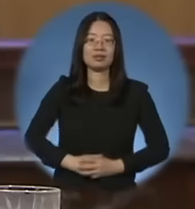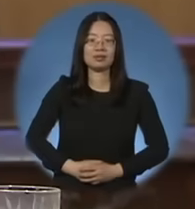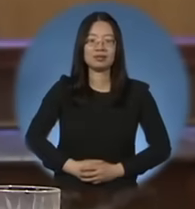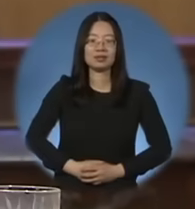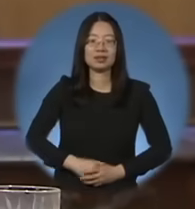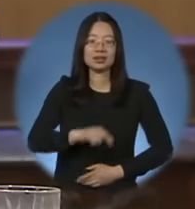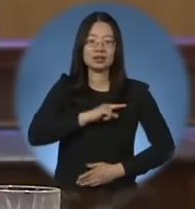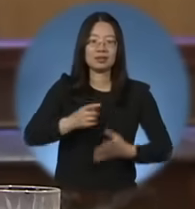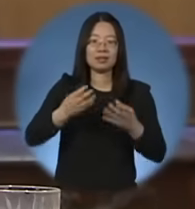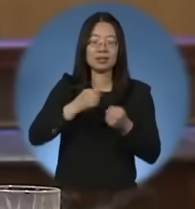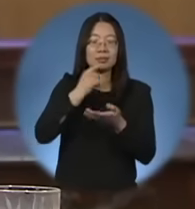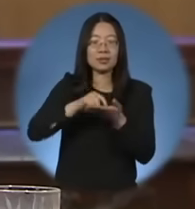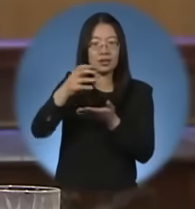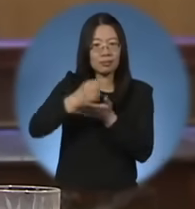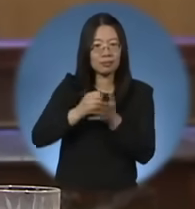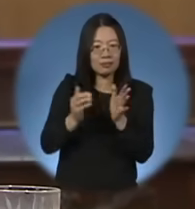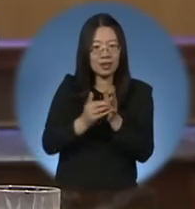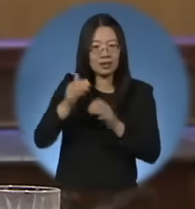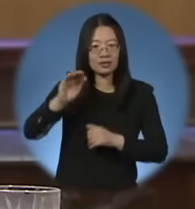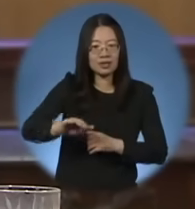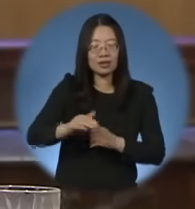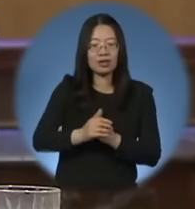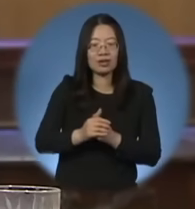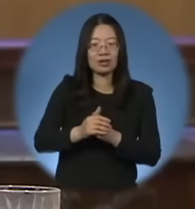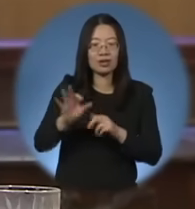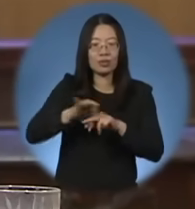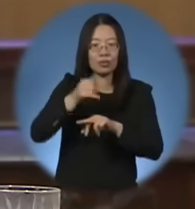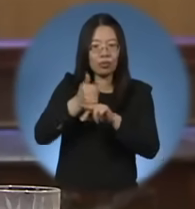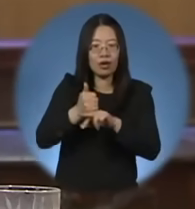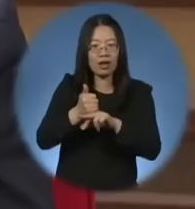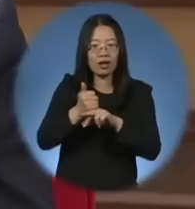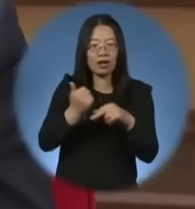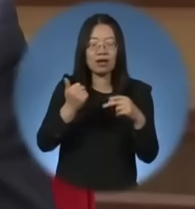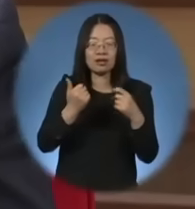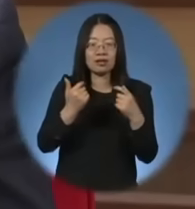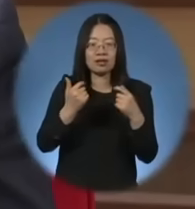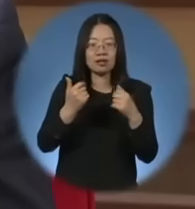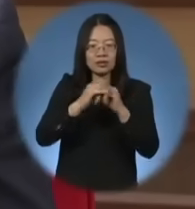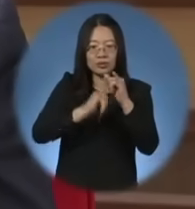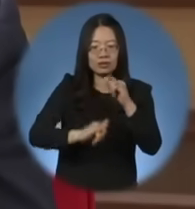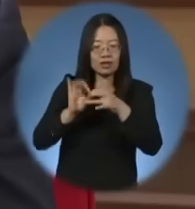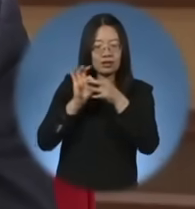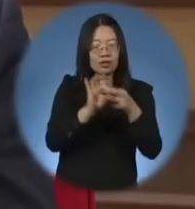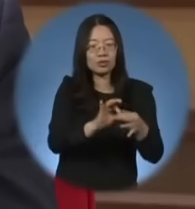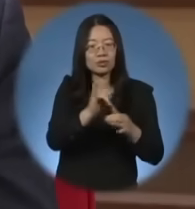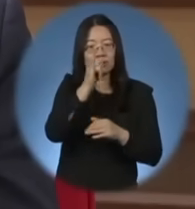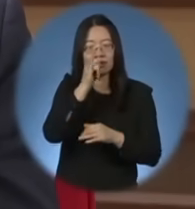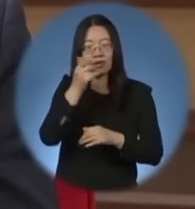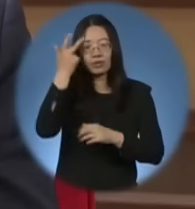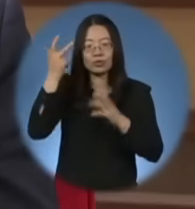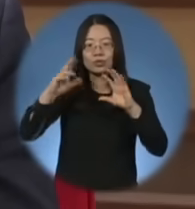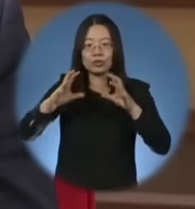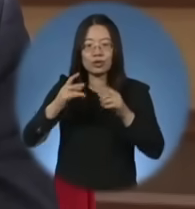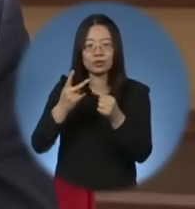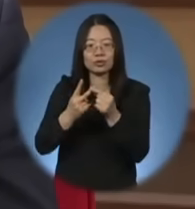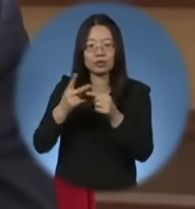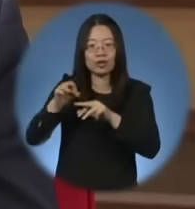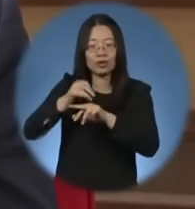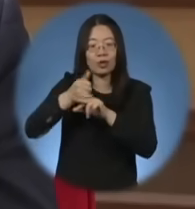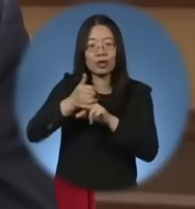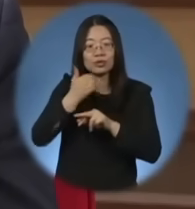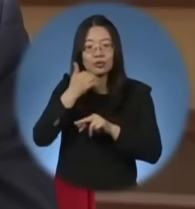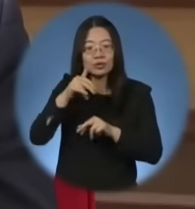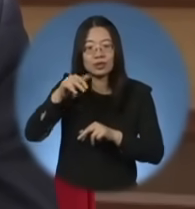그러니까요 제일 많은 피해를 봤어도 왕조는 유지했다 왕조를 유지했다 또한 조선 저 태